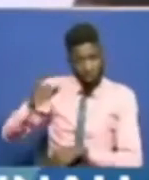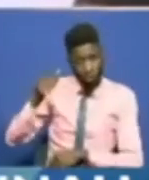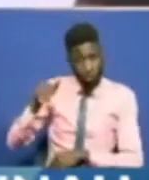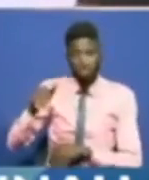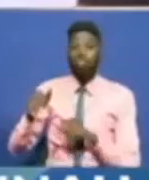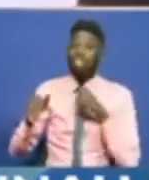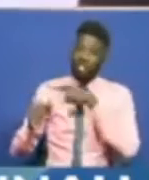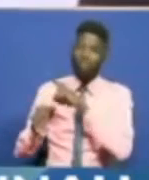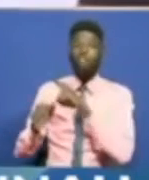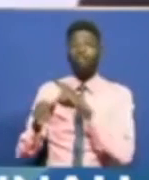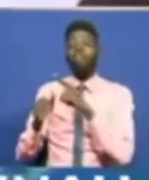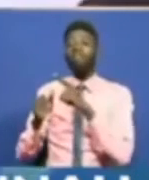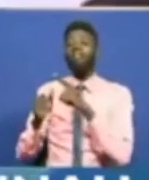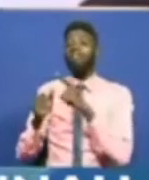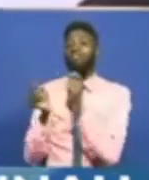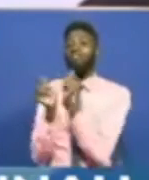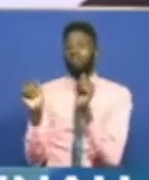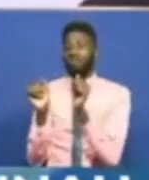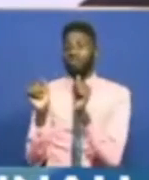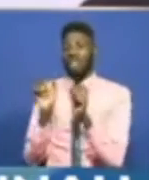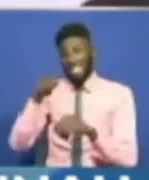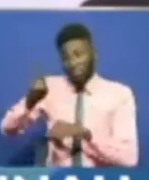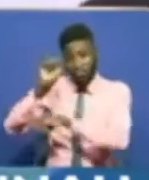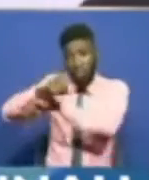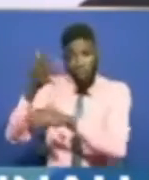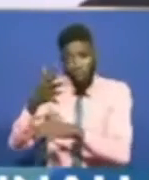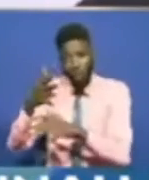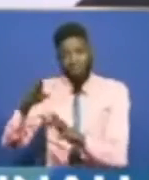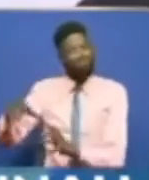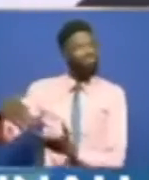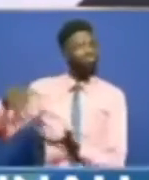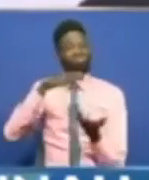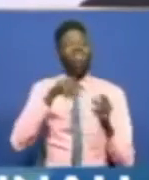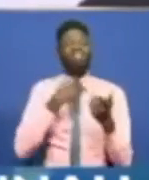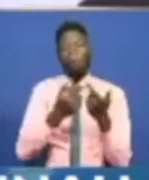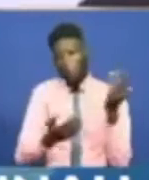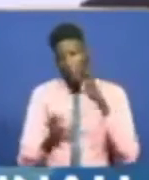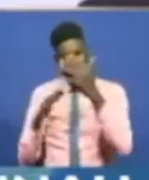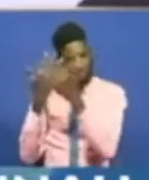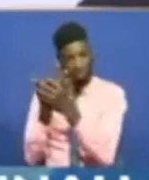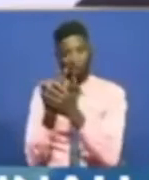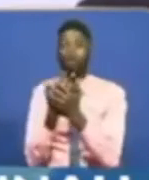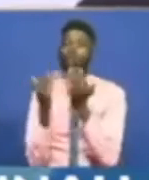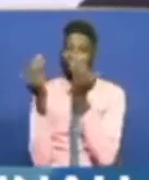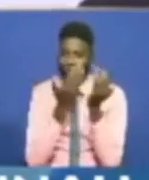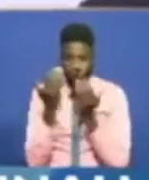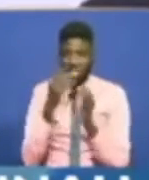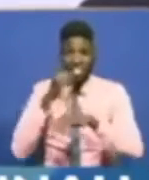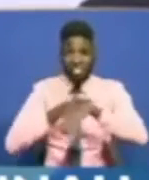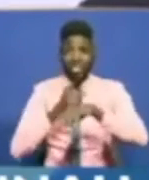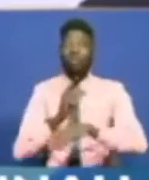choo, alafu narudishwa huko ndani, naletewa uji saa 6, ugali na